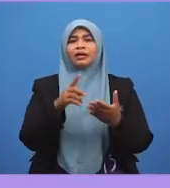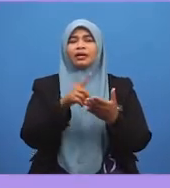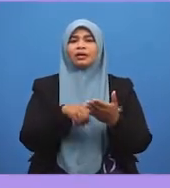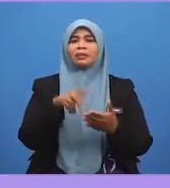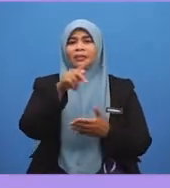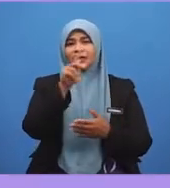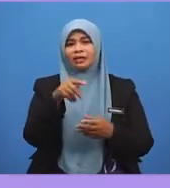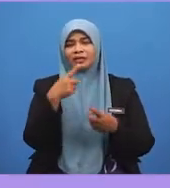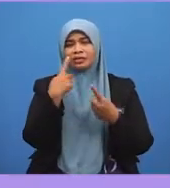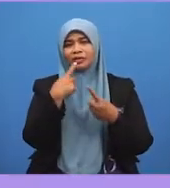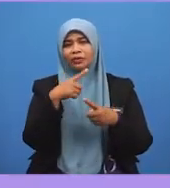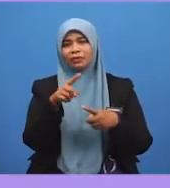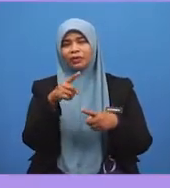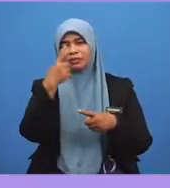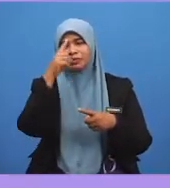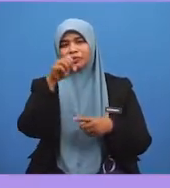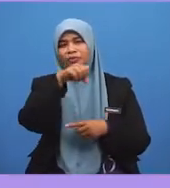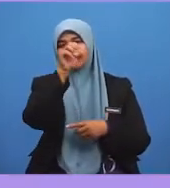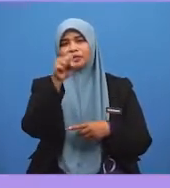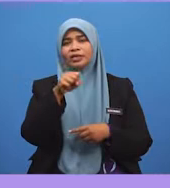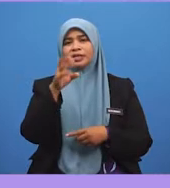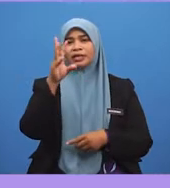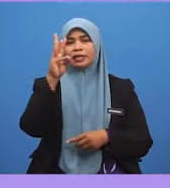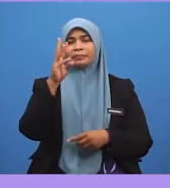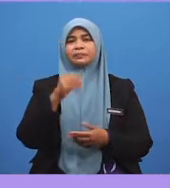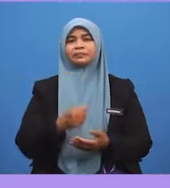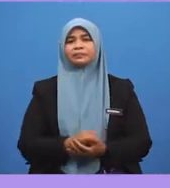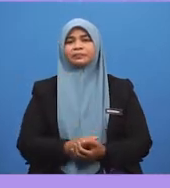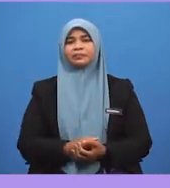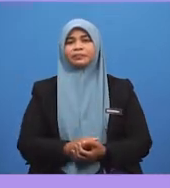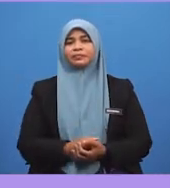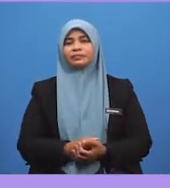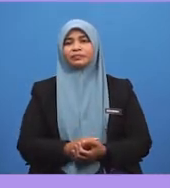Apakah jawapan bagi soalan nombor enam ini?